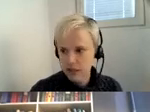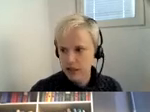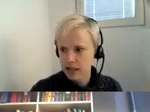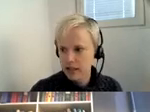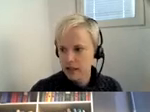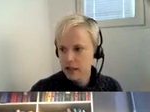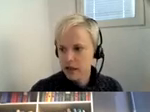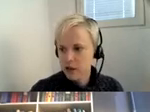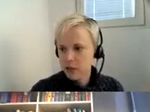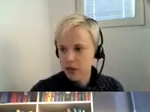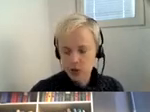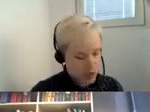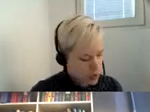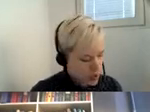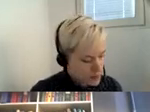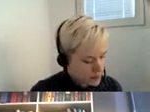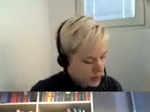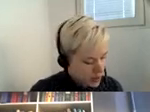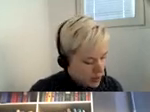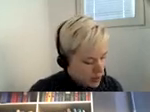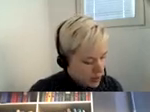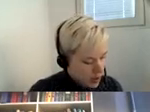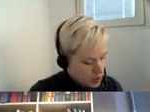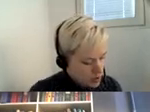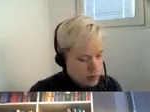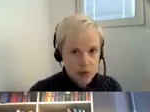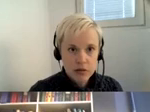pidemmälti sitten hänen perusteluja.